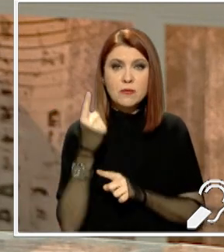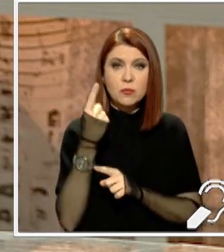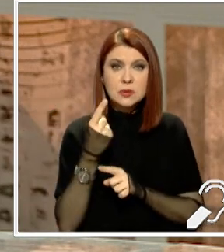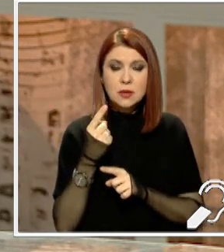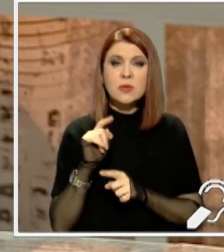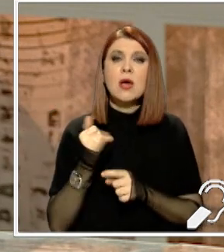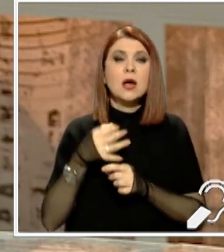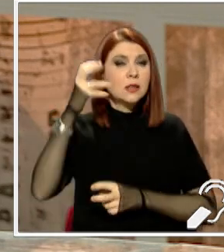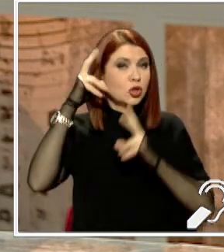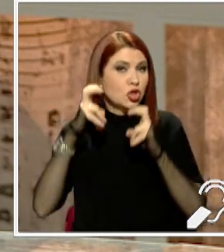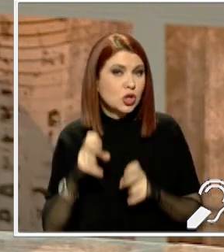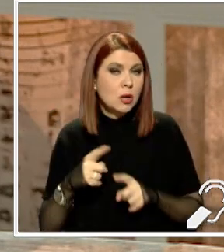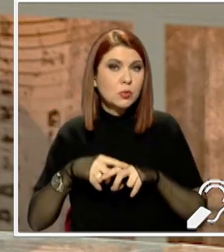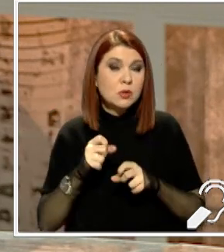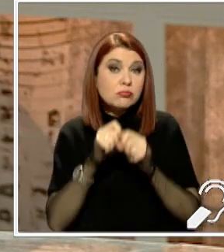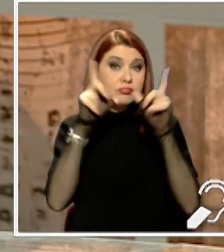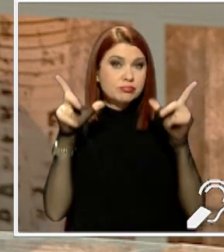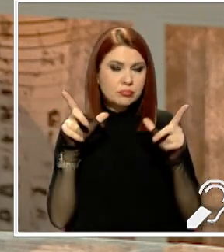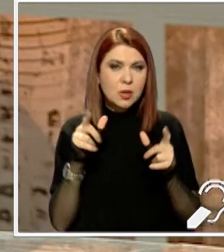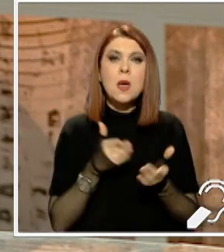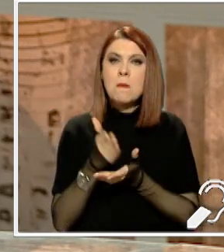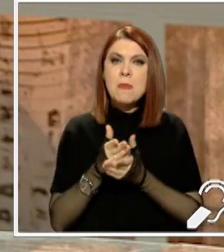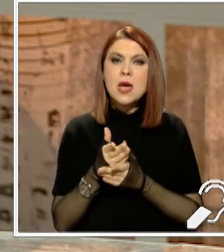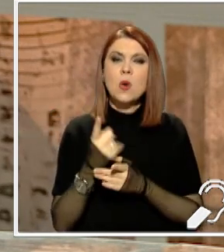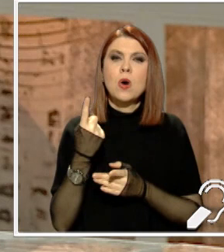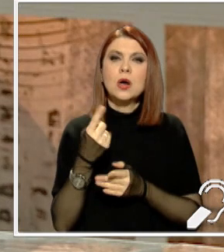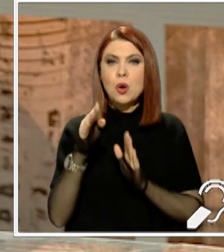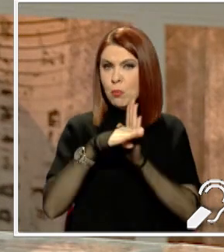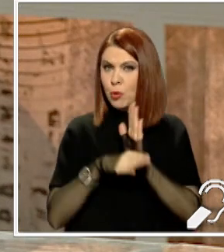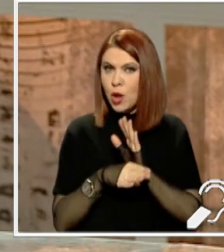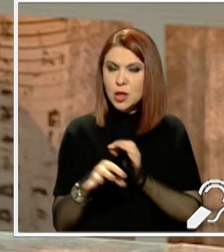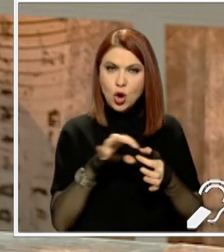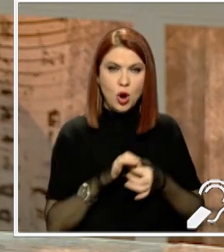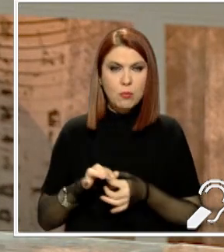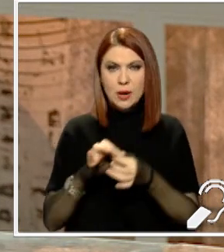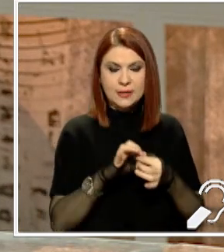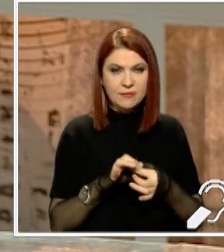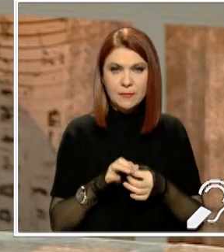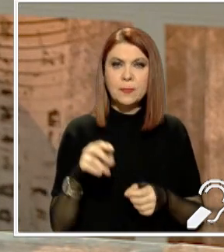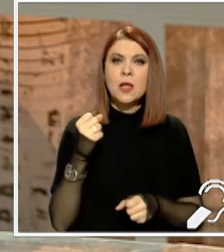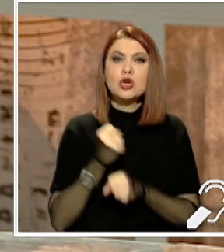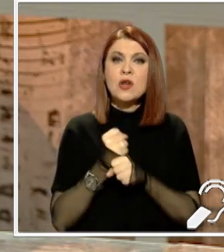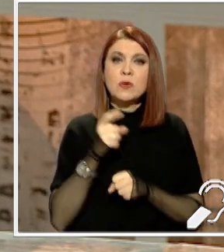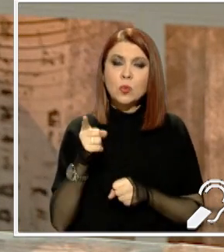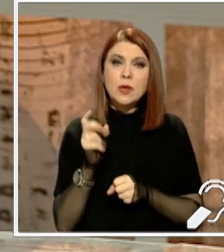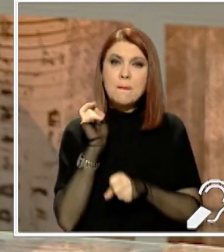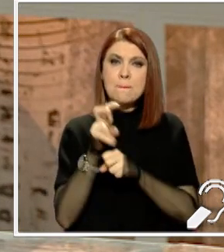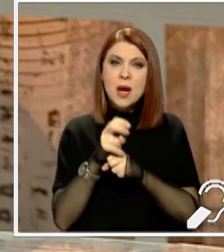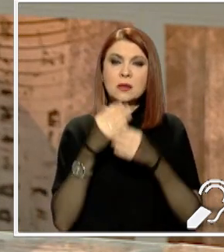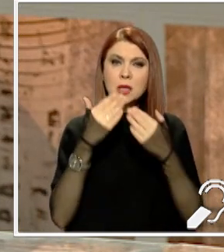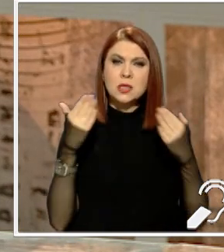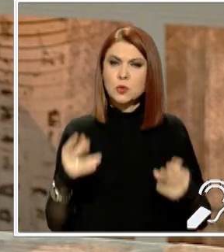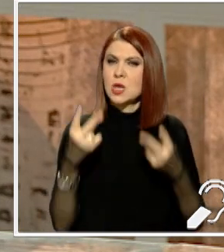intersecția dintre cercetare și explorare, adeseori în cadrul unor proiecte colaborative. Lucrările sale au făcut parte din